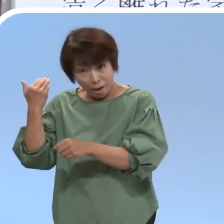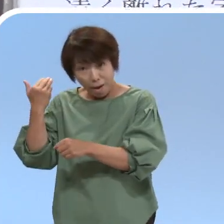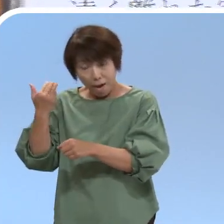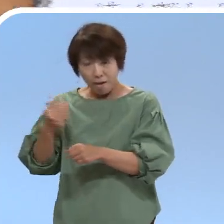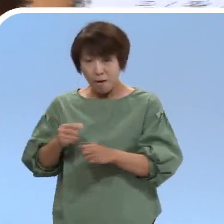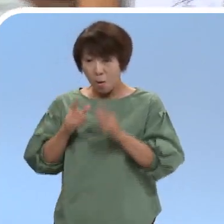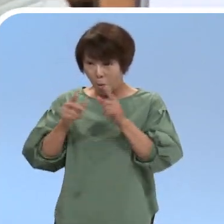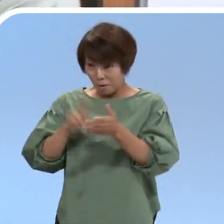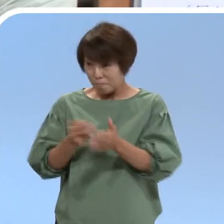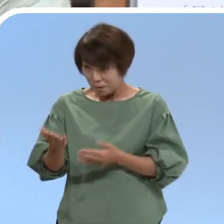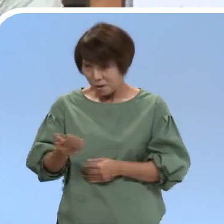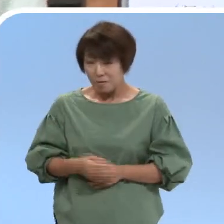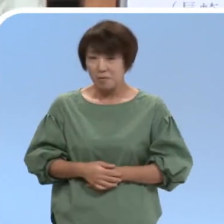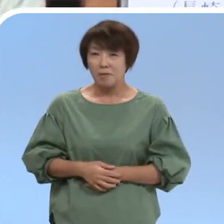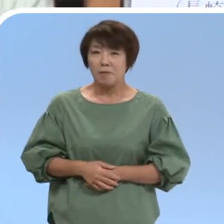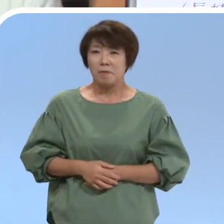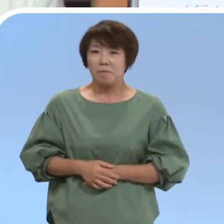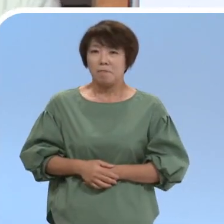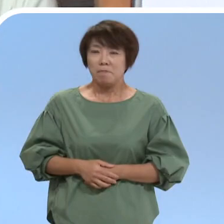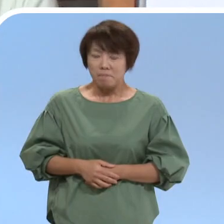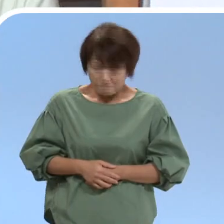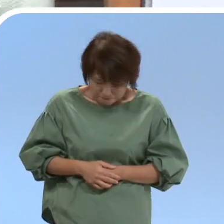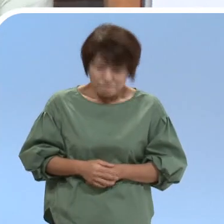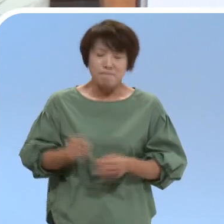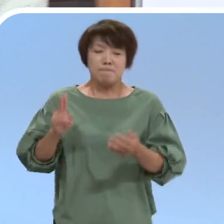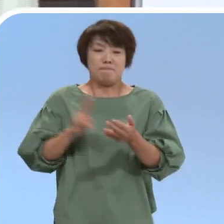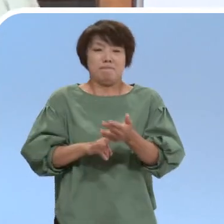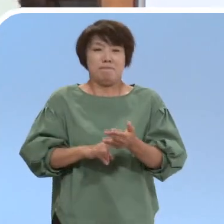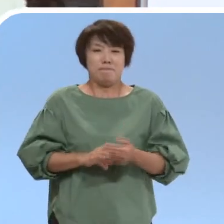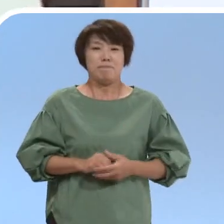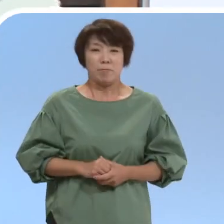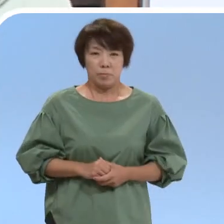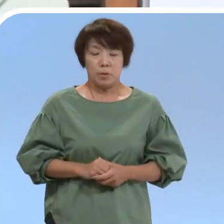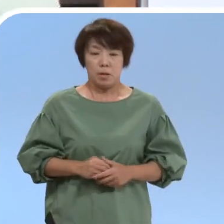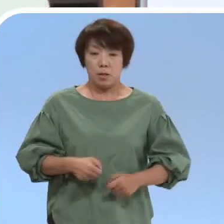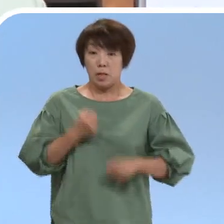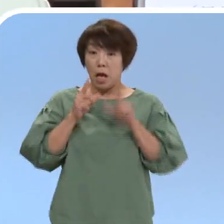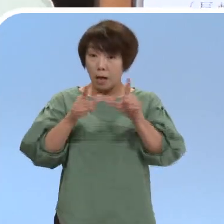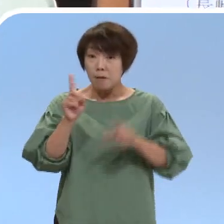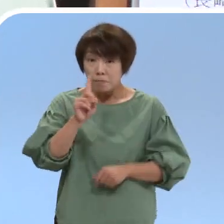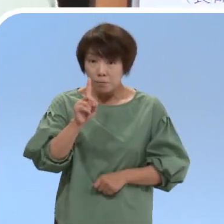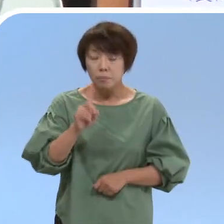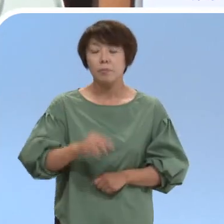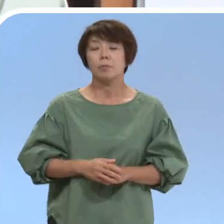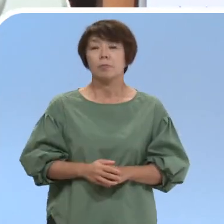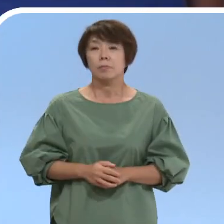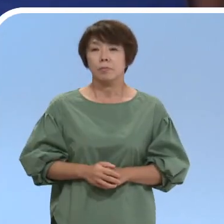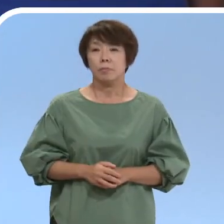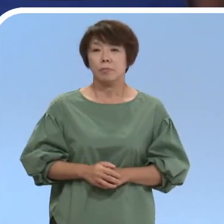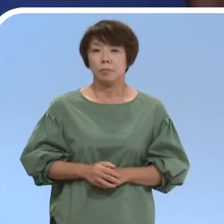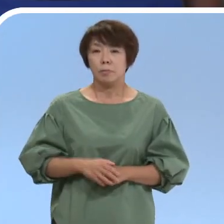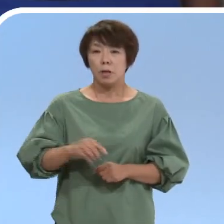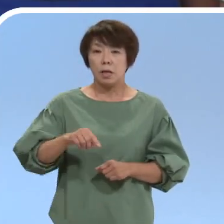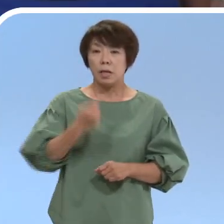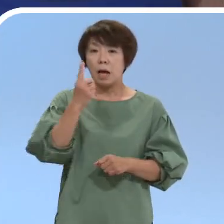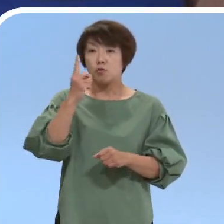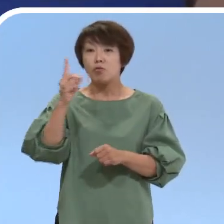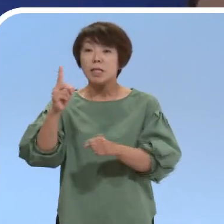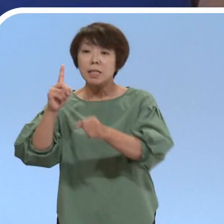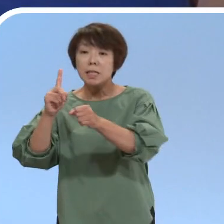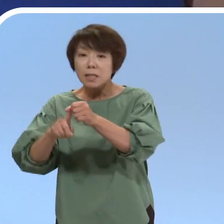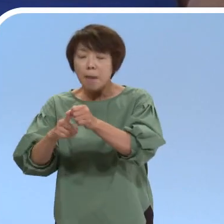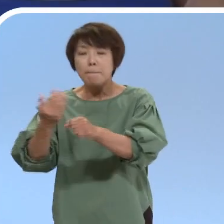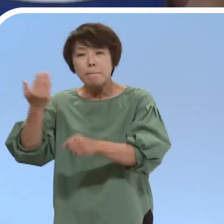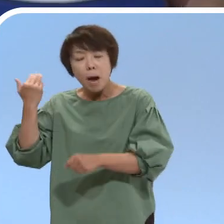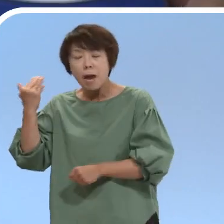40、50、60とか。 ファイナルアンサー。 うわー。ファイナルアンサー。 正解は。 はい。